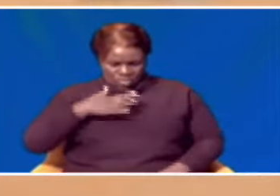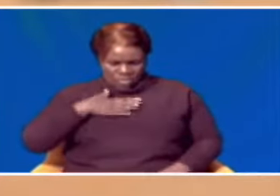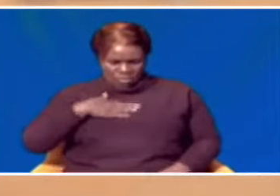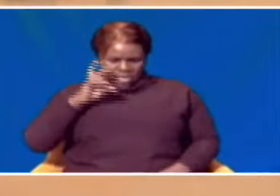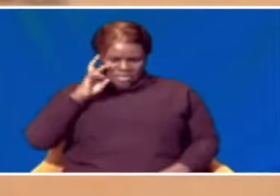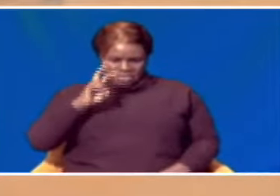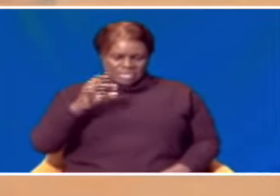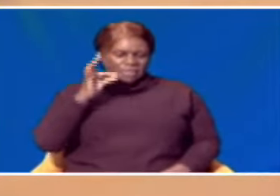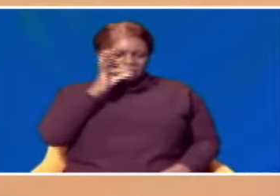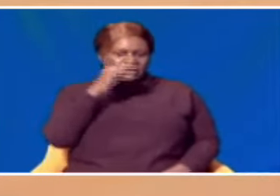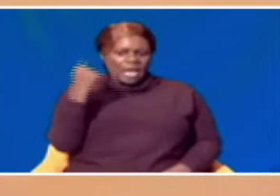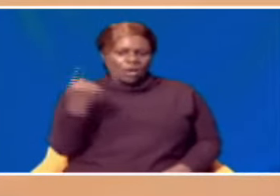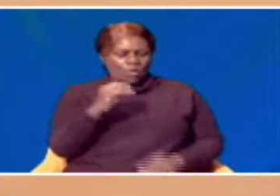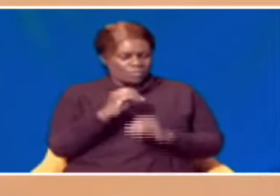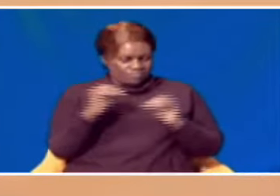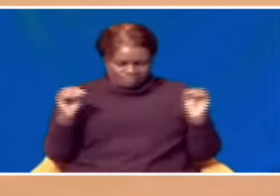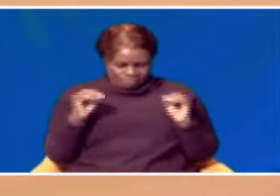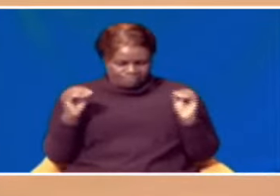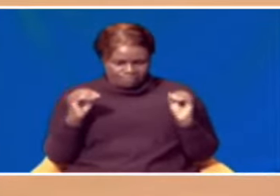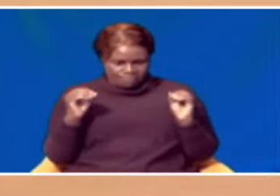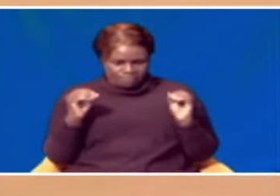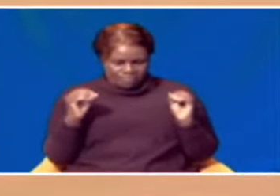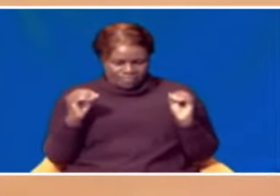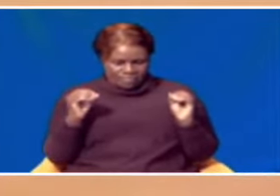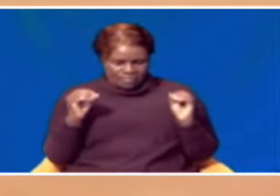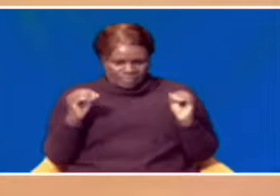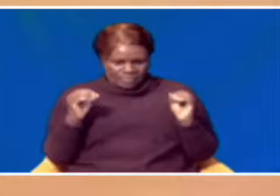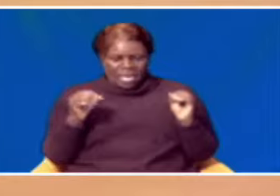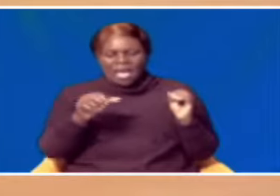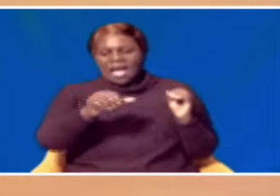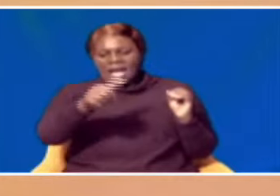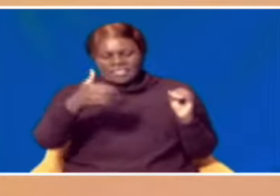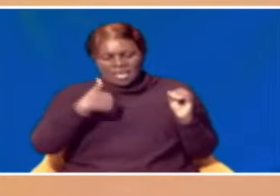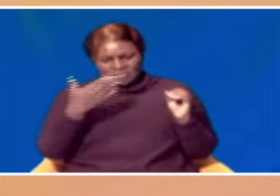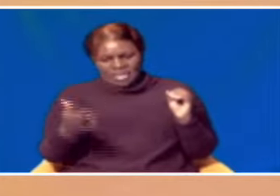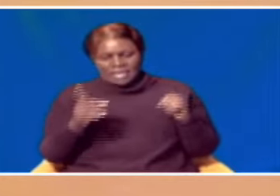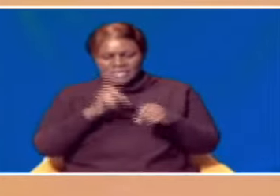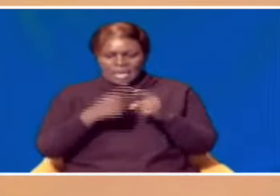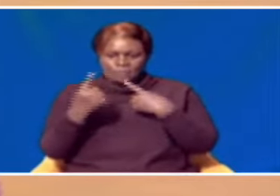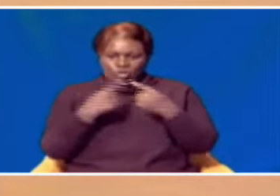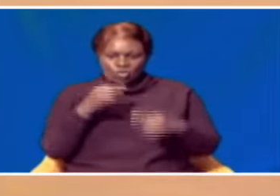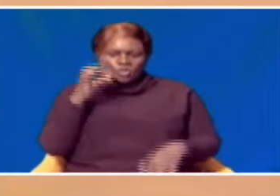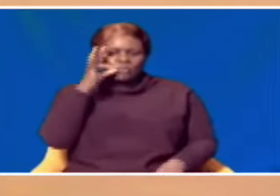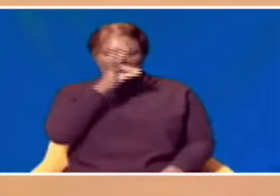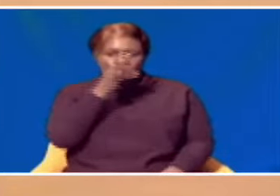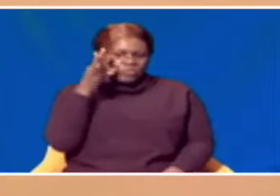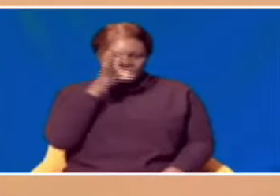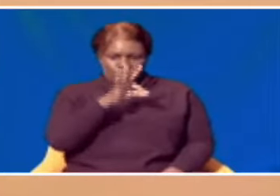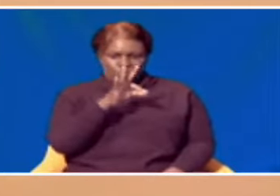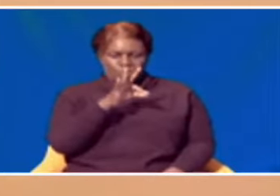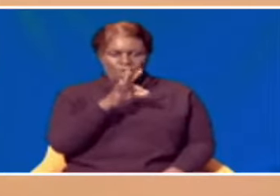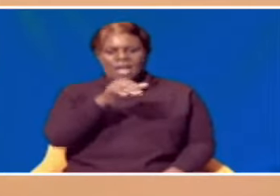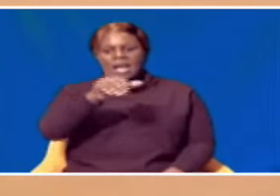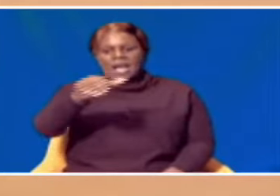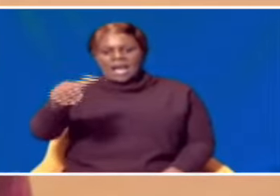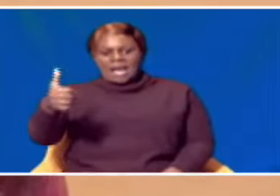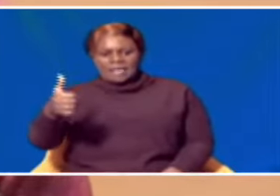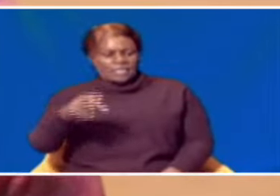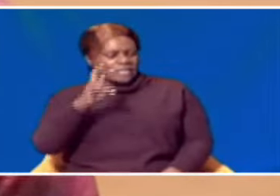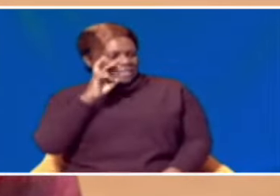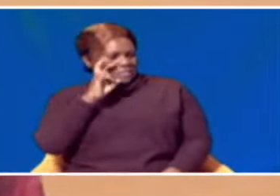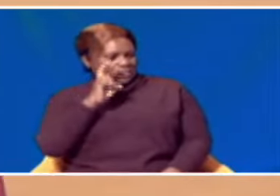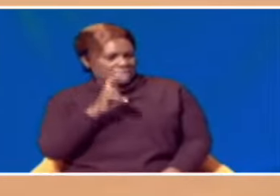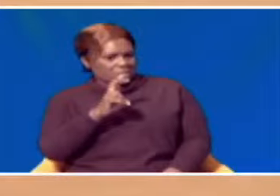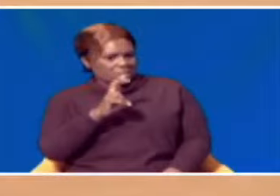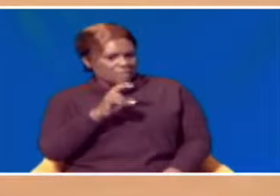tusiangalie miraa peke yake ama tusiangalie mogoka peke yake. Kwa sababu sisi tukiongea kuhusu mogoka upande wenu, wengine wanaangalia chini